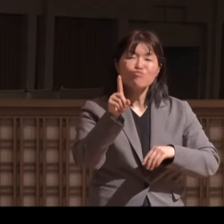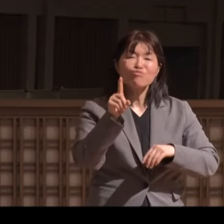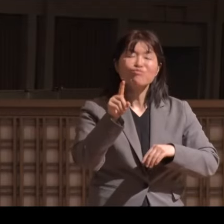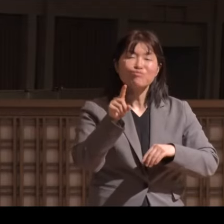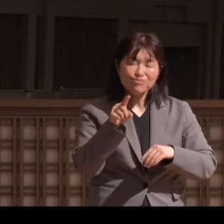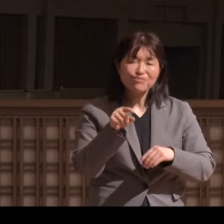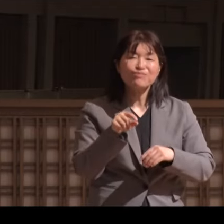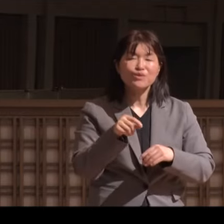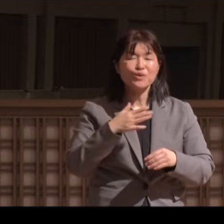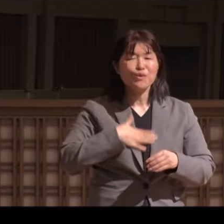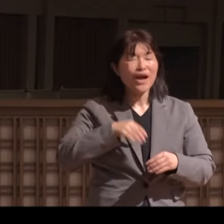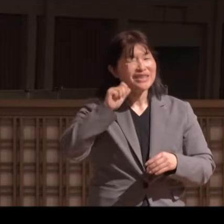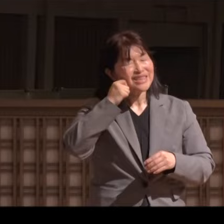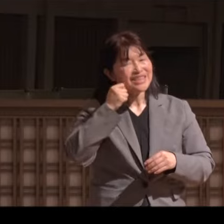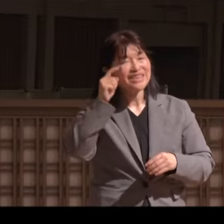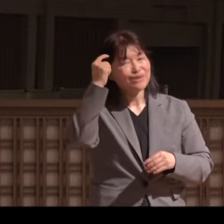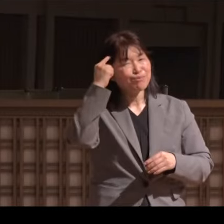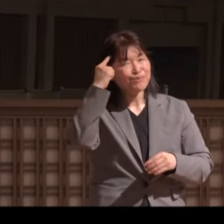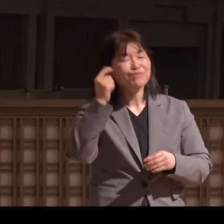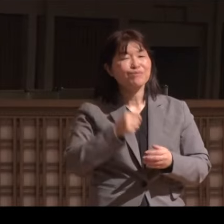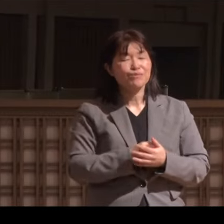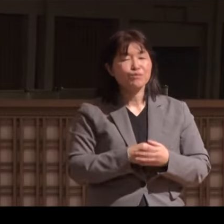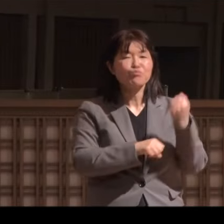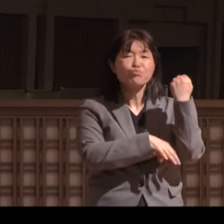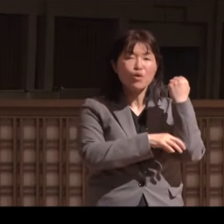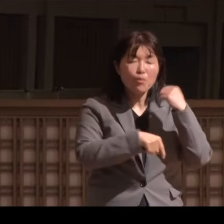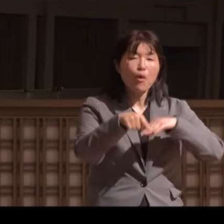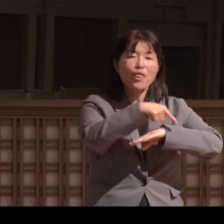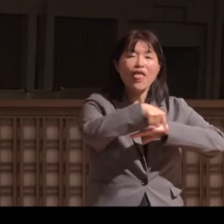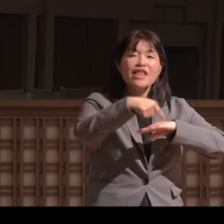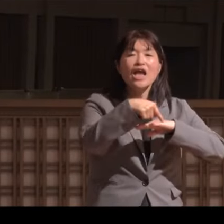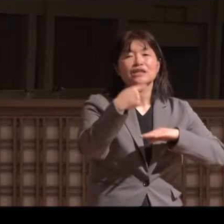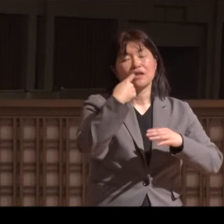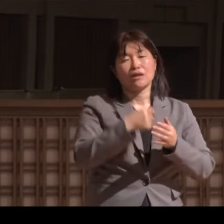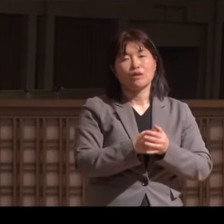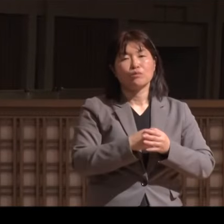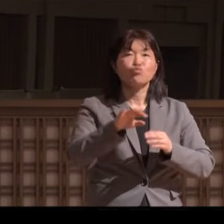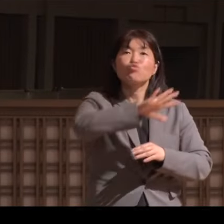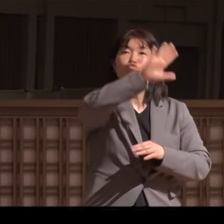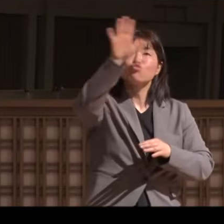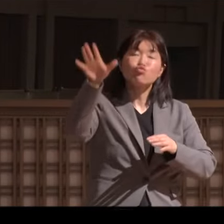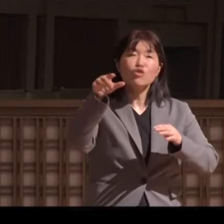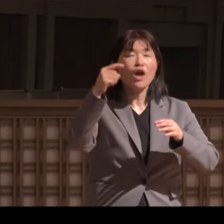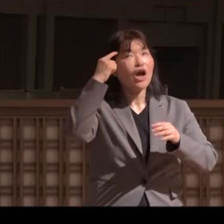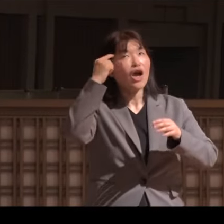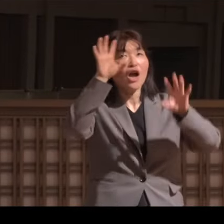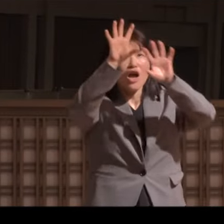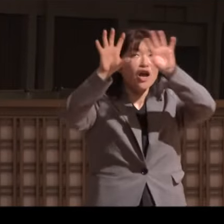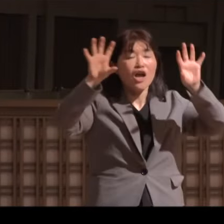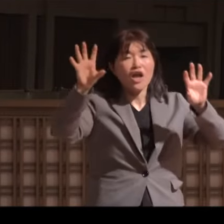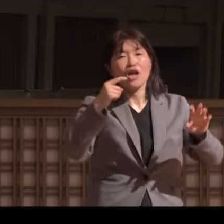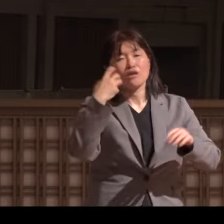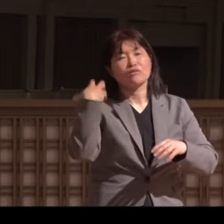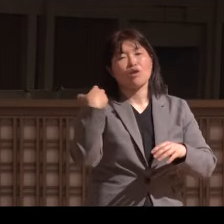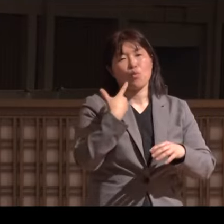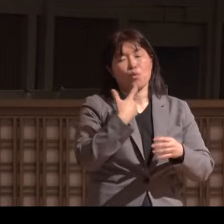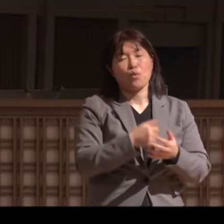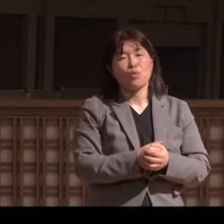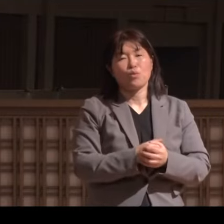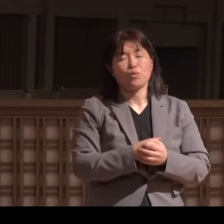なんやというのがねちょっと分かりにくいかもしれません元々デザイナーですあのこういう空間を設計したりするんですけれどもあの